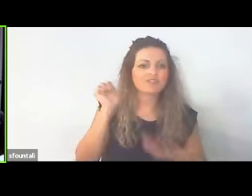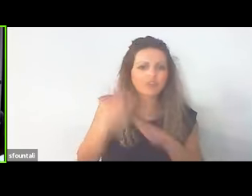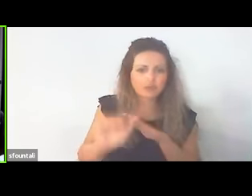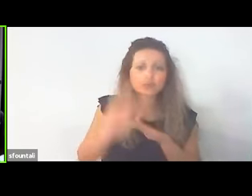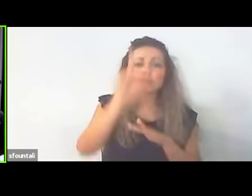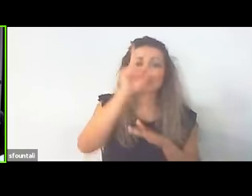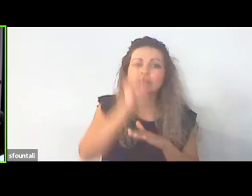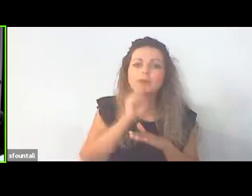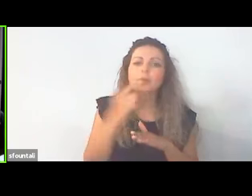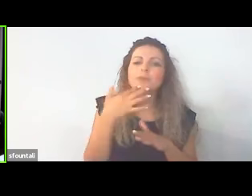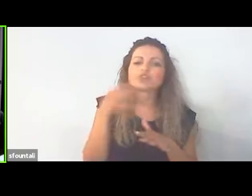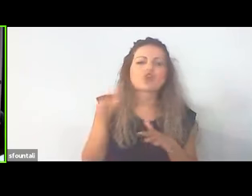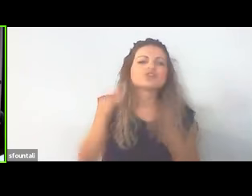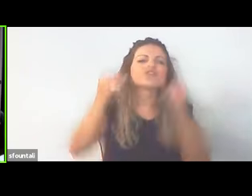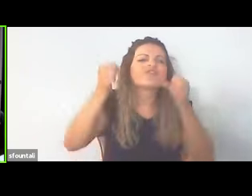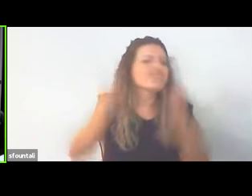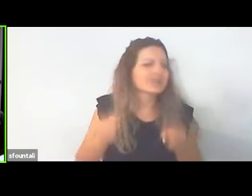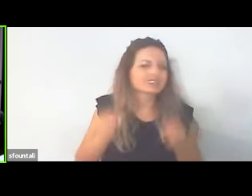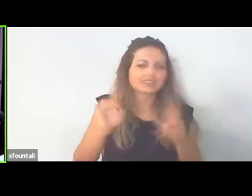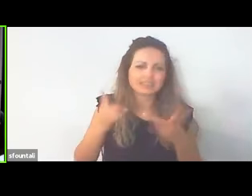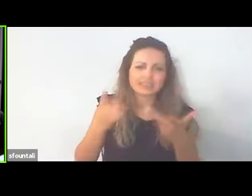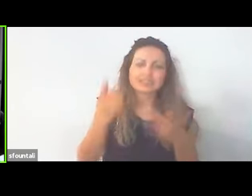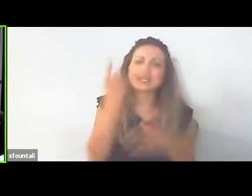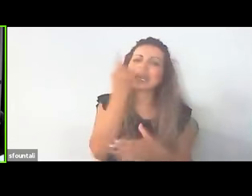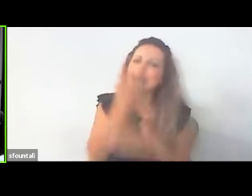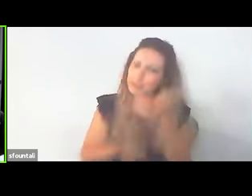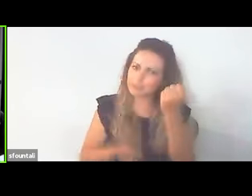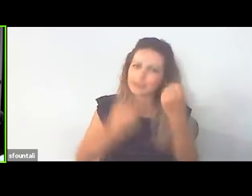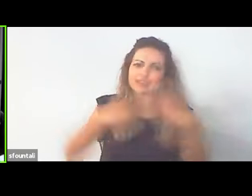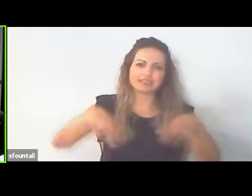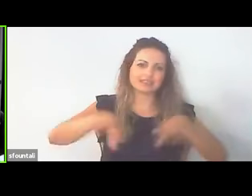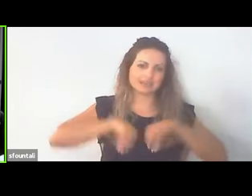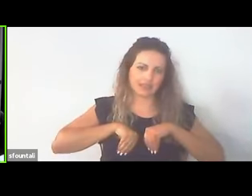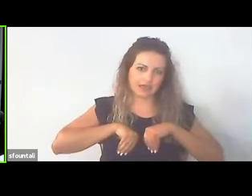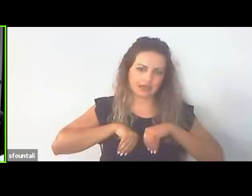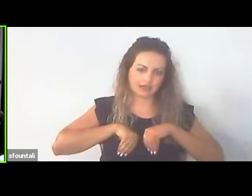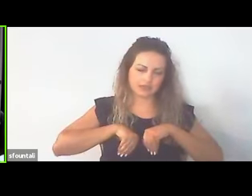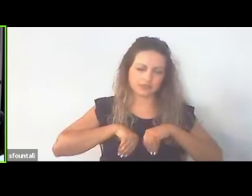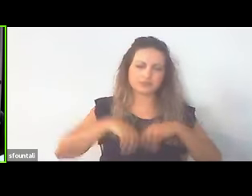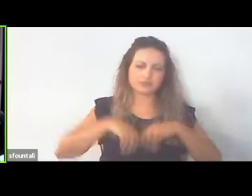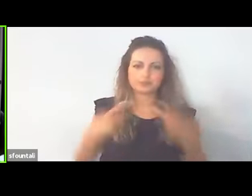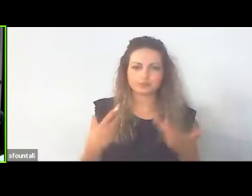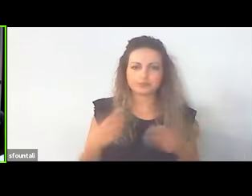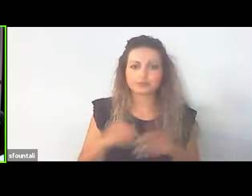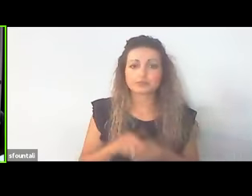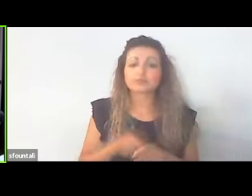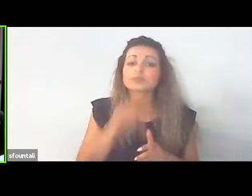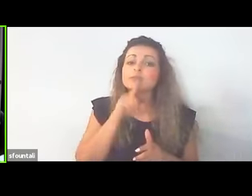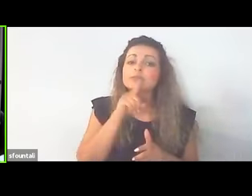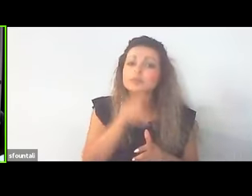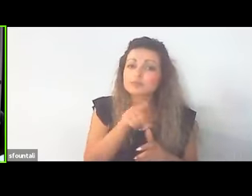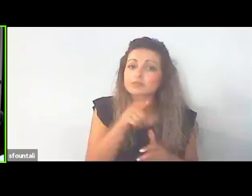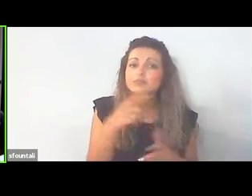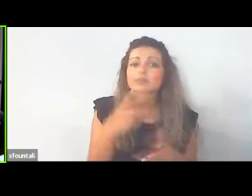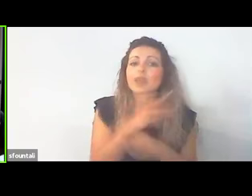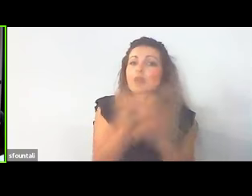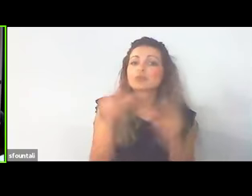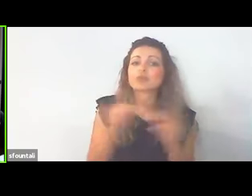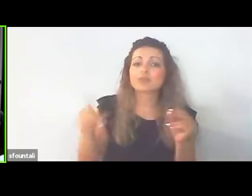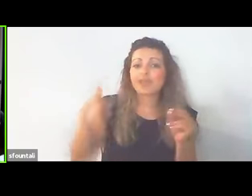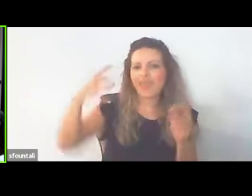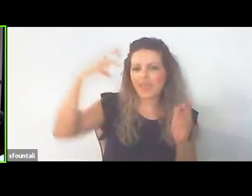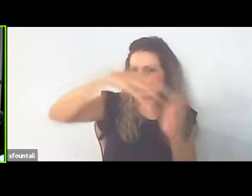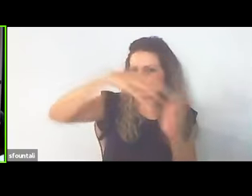συνένεσης και όχι με βάση την απόδειξη κάποιας χρήσης φυσικής σωματικής βίας. Με αυτή την έννοια, η έκθεση αυτή, που ήταν